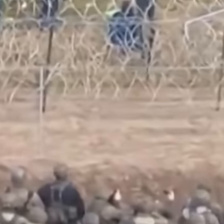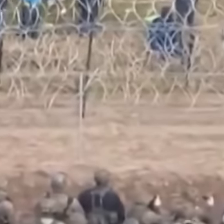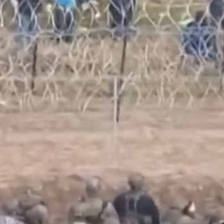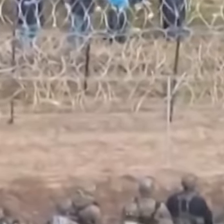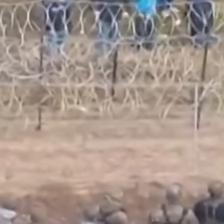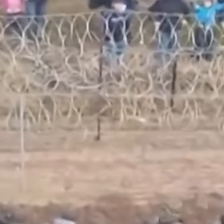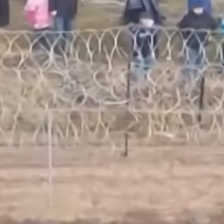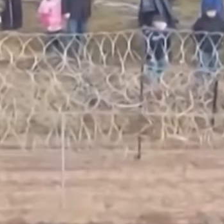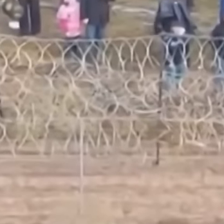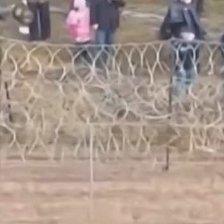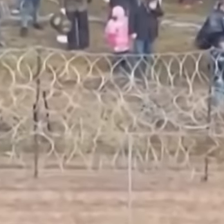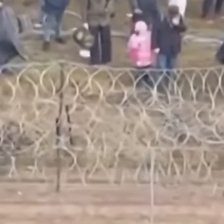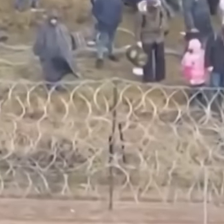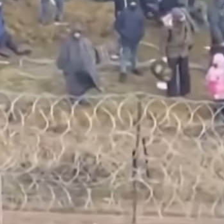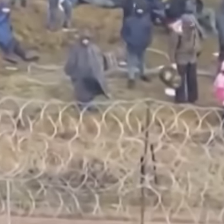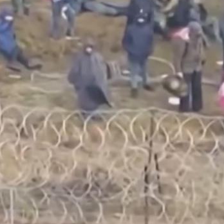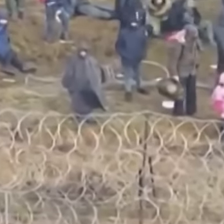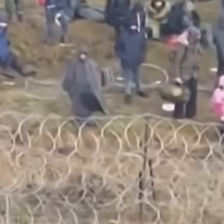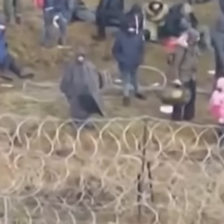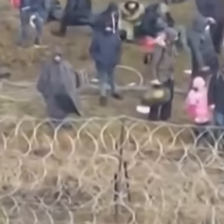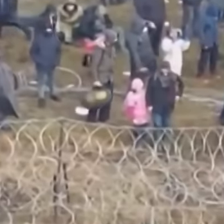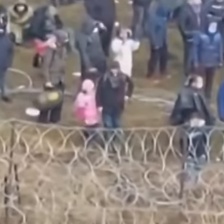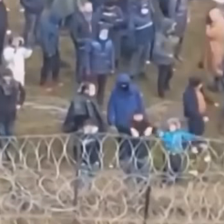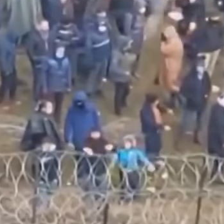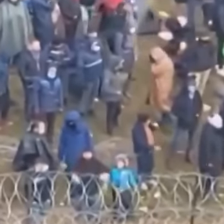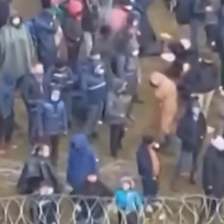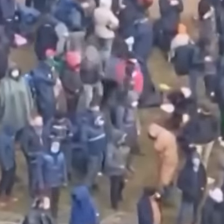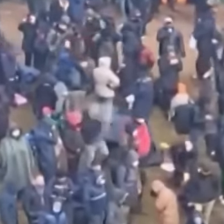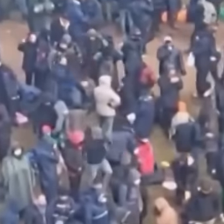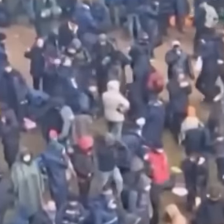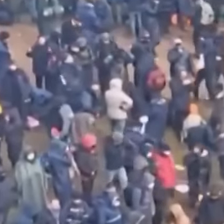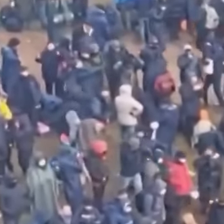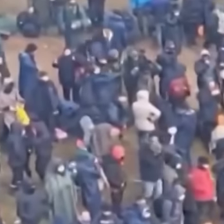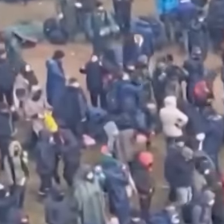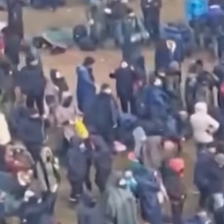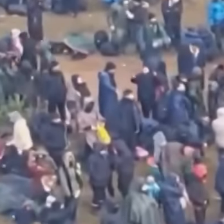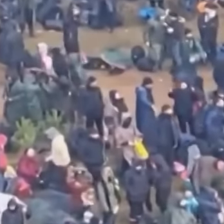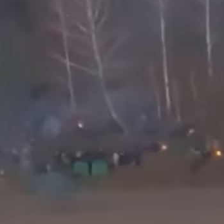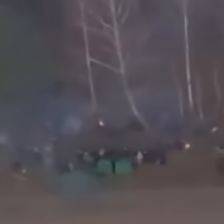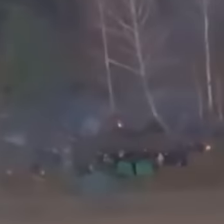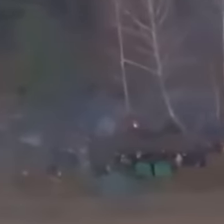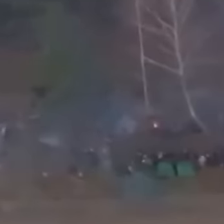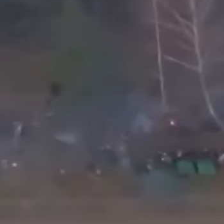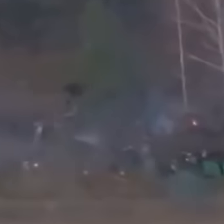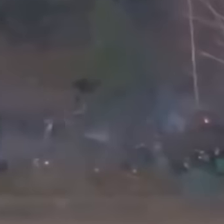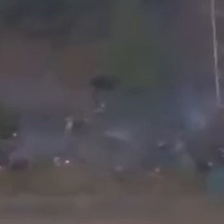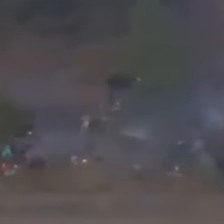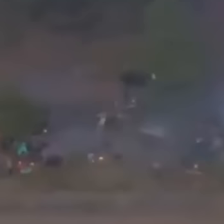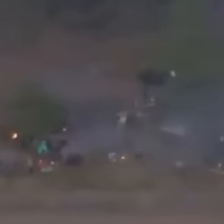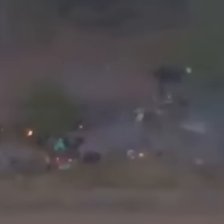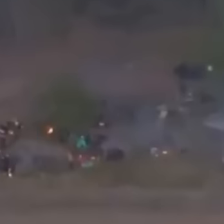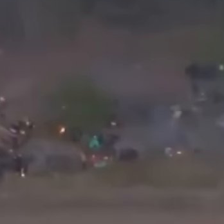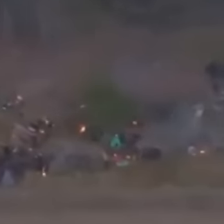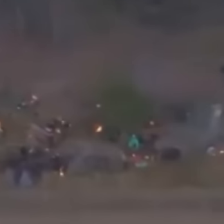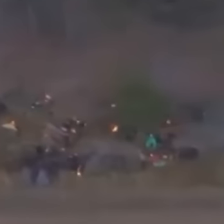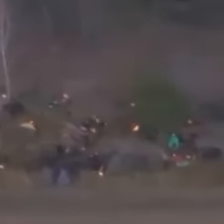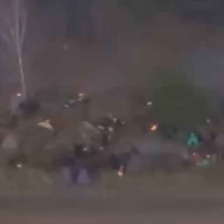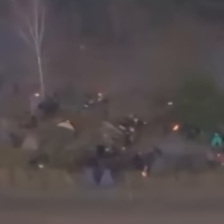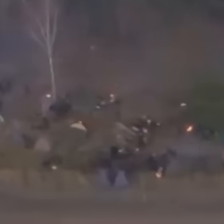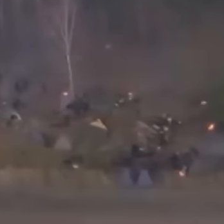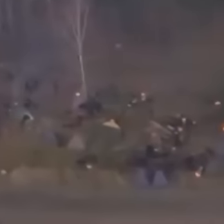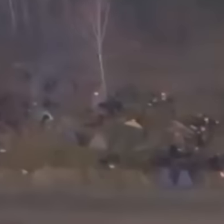No i jeśli się de facto rozbrojono żołnierzy po tym aresztowaniu, bo gdyby to jeszcze było tak, że to była inna jednostka, że to